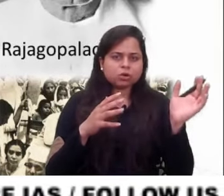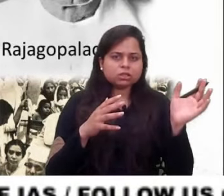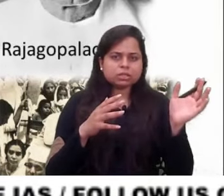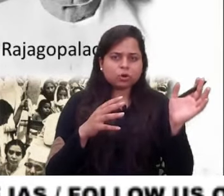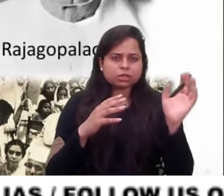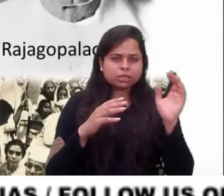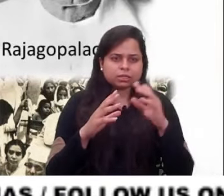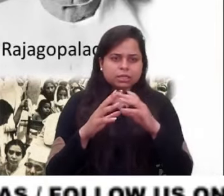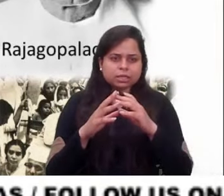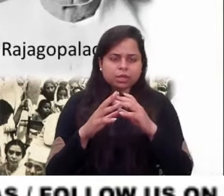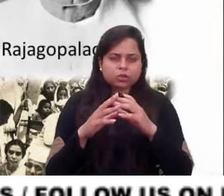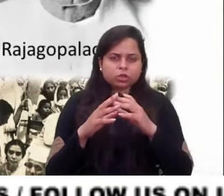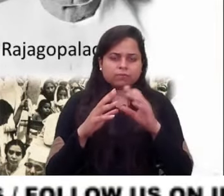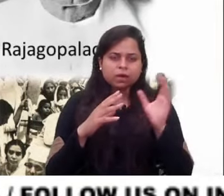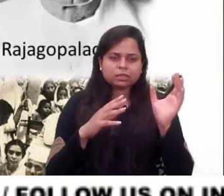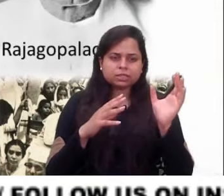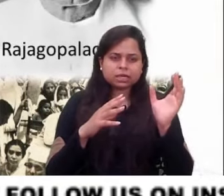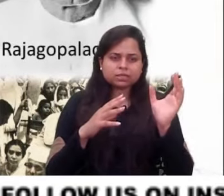बहुत